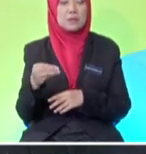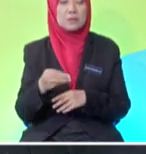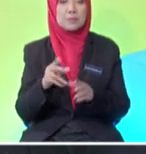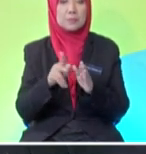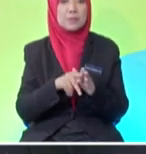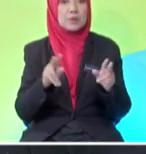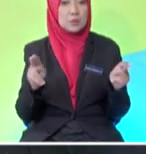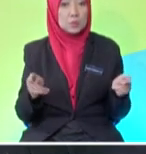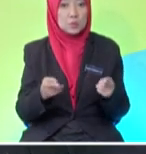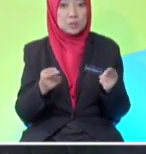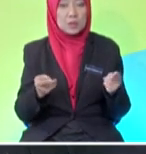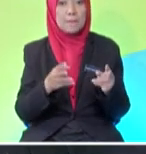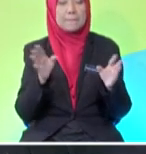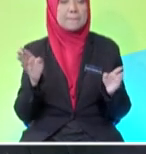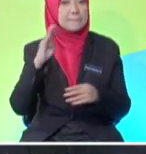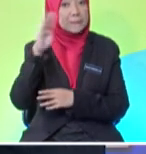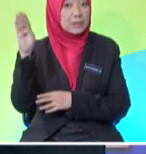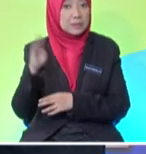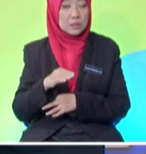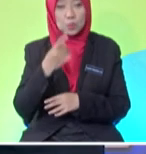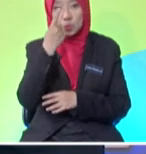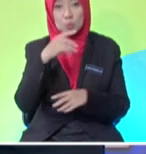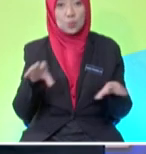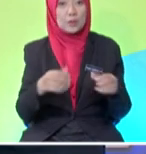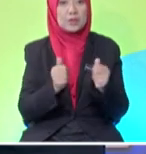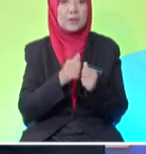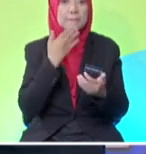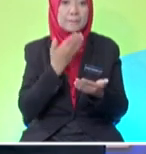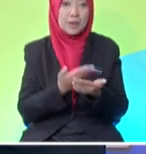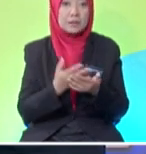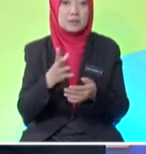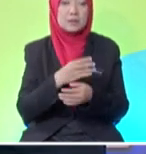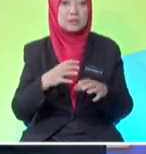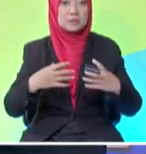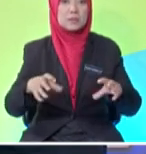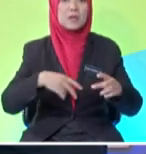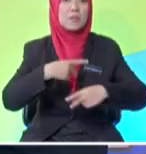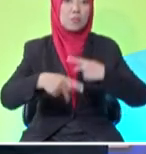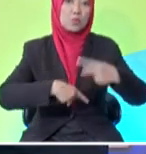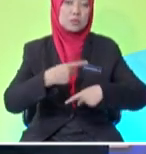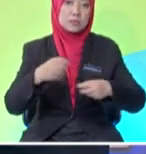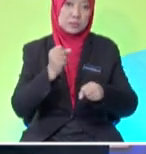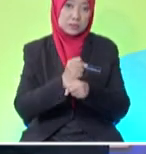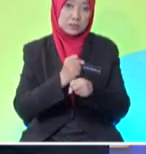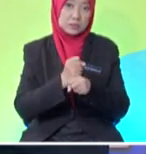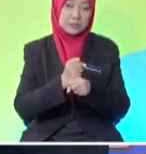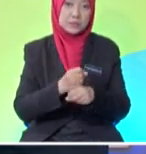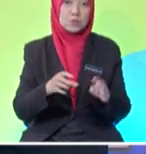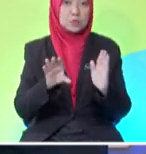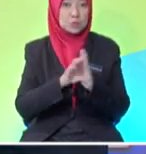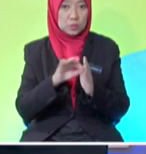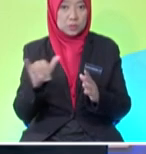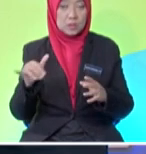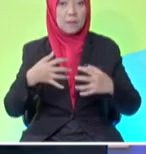supaya terdapat jalan kaki dengan baik dan dia dapat mempercepat ke proses kerja yang mana contohnya macam mesin setiap